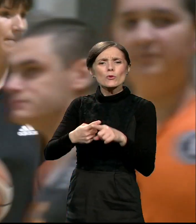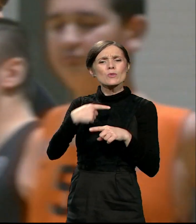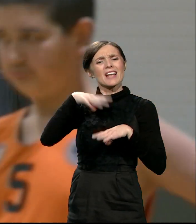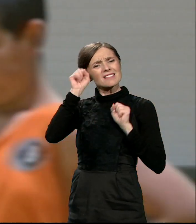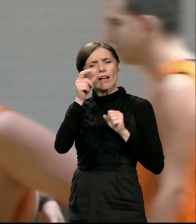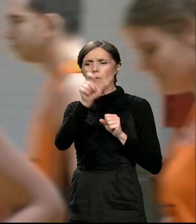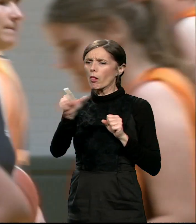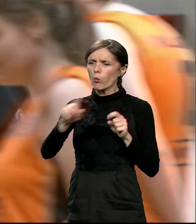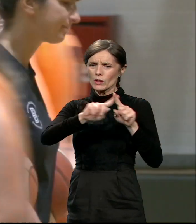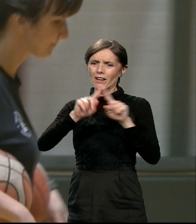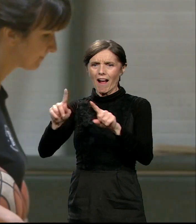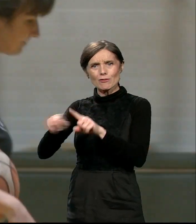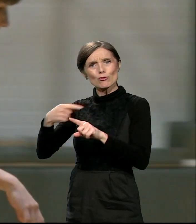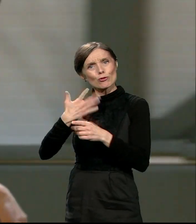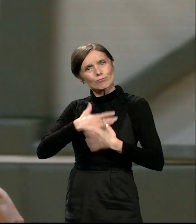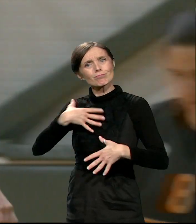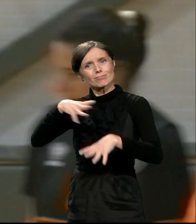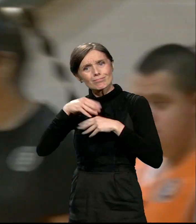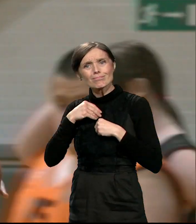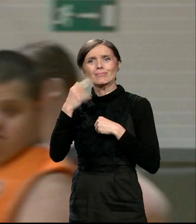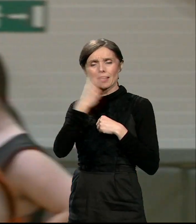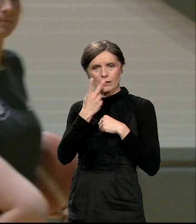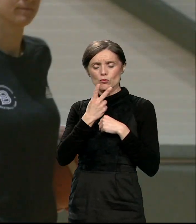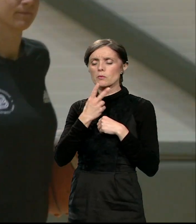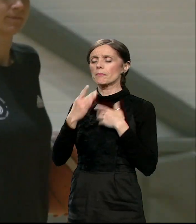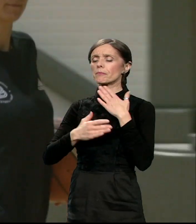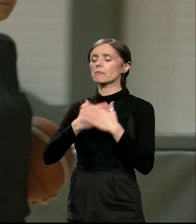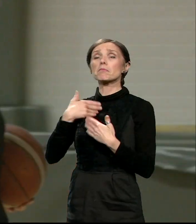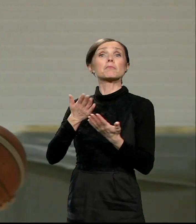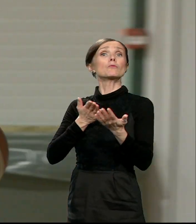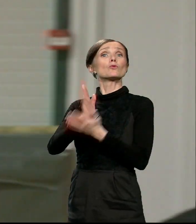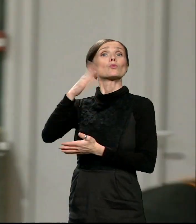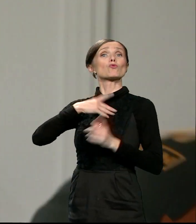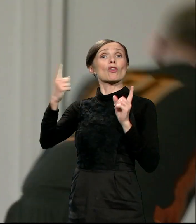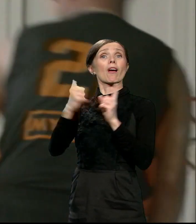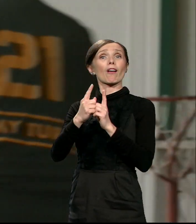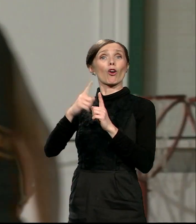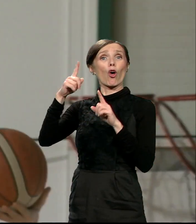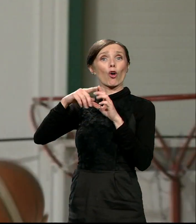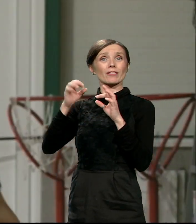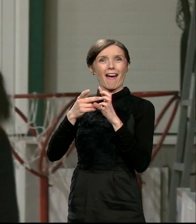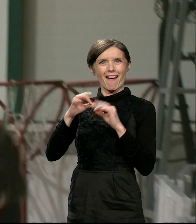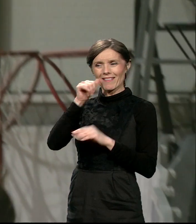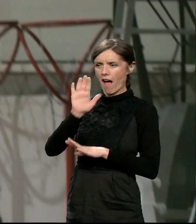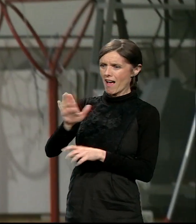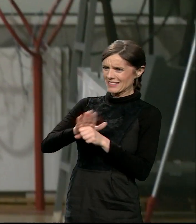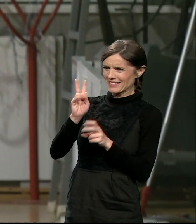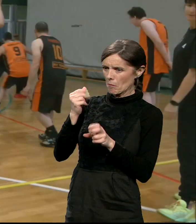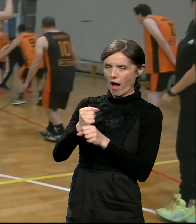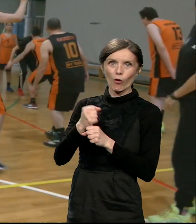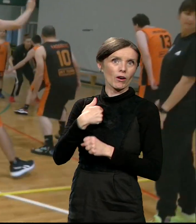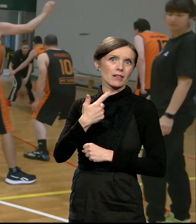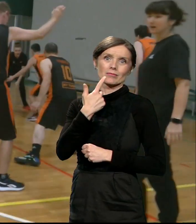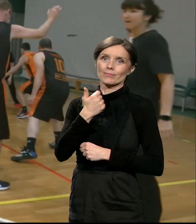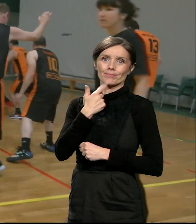da u tom nekom trenutku potpuno sam slučajno naišla na Tanju, čiji je pristup zaista fantastičan,